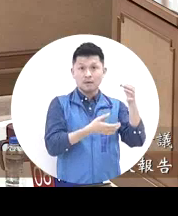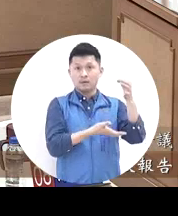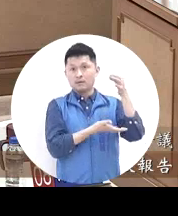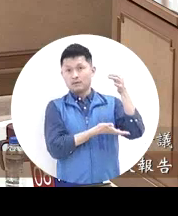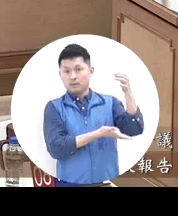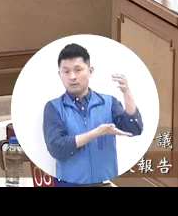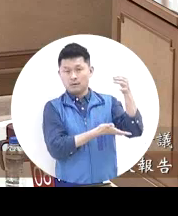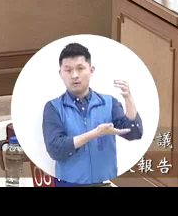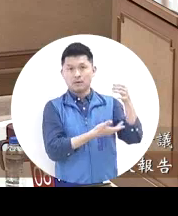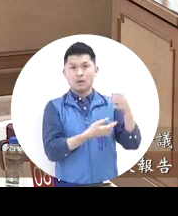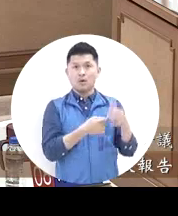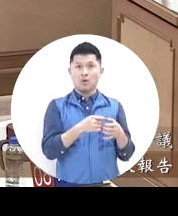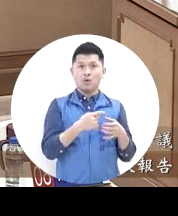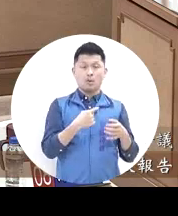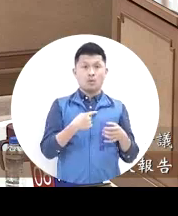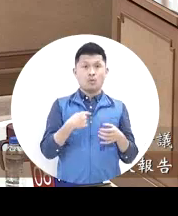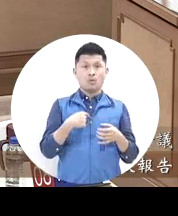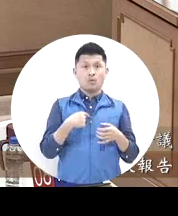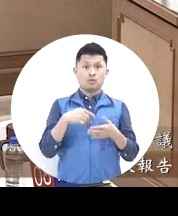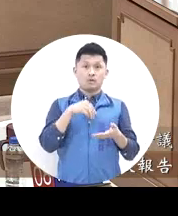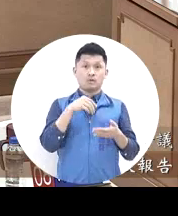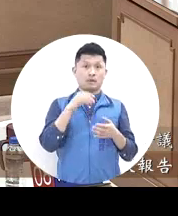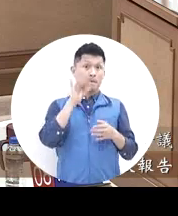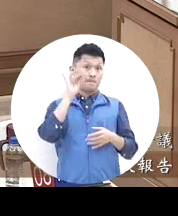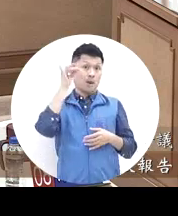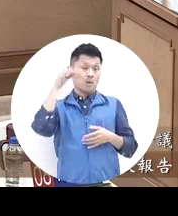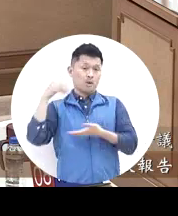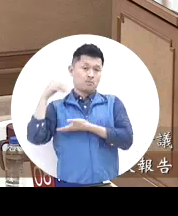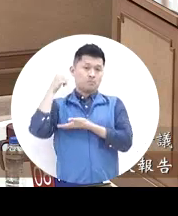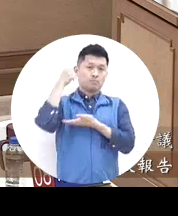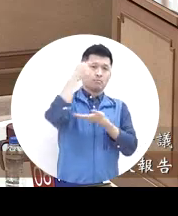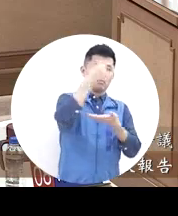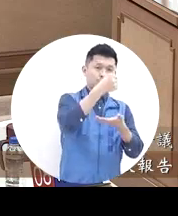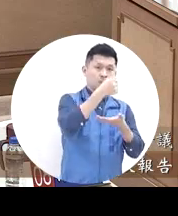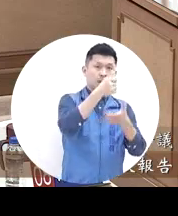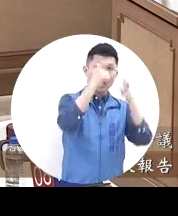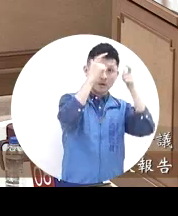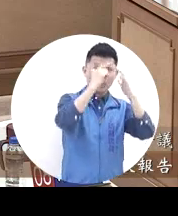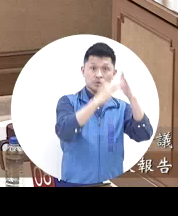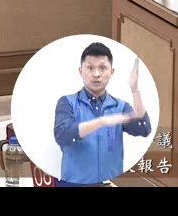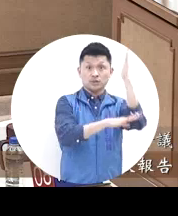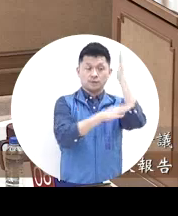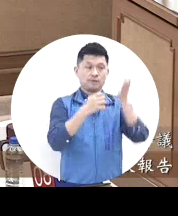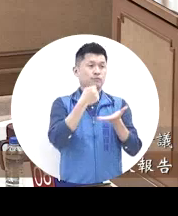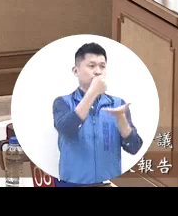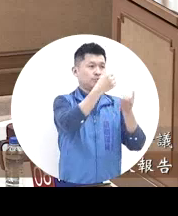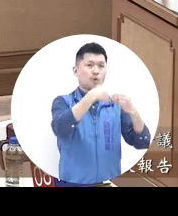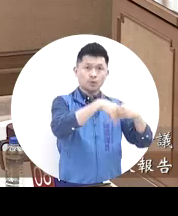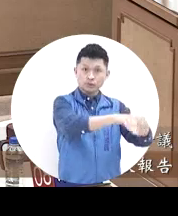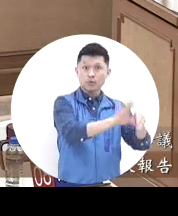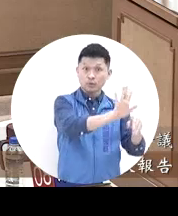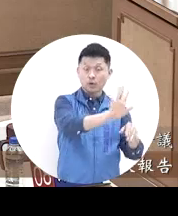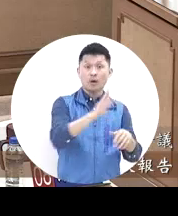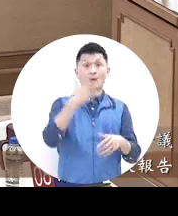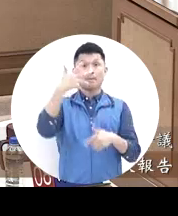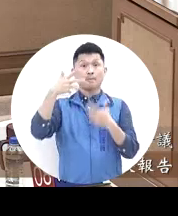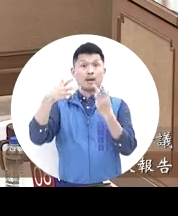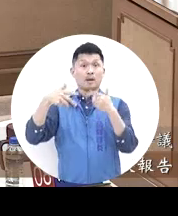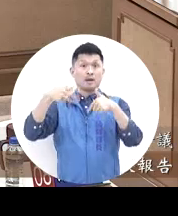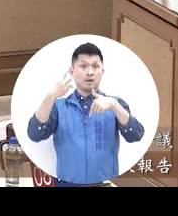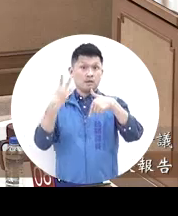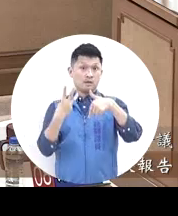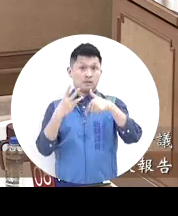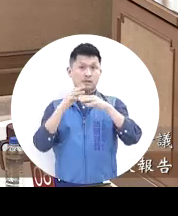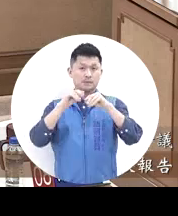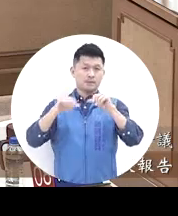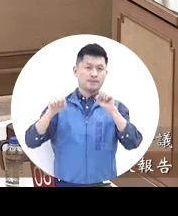还亲自带着100万到高雄去捐助给高雄市政府，100万，八仙晨报也是100万，因为很多